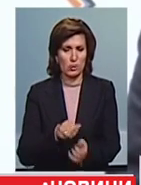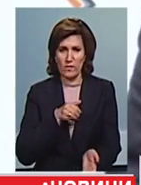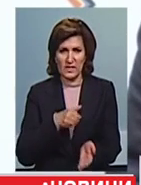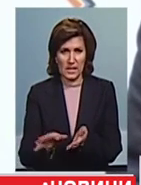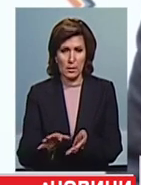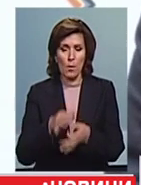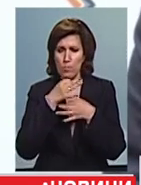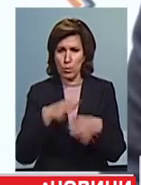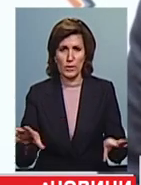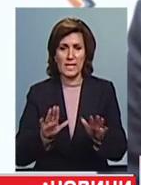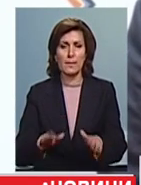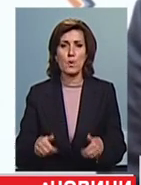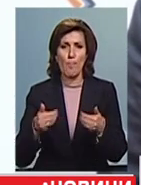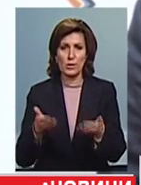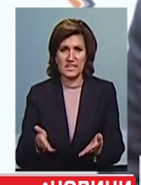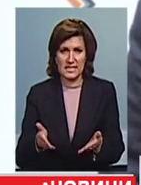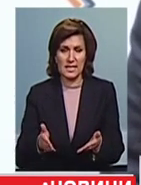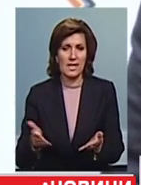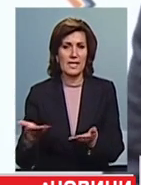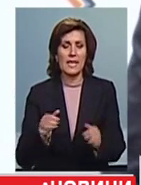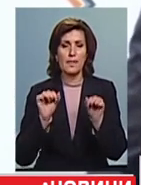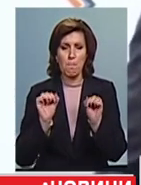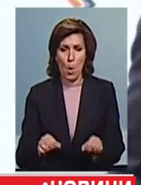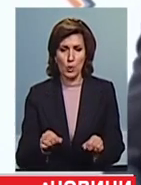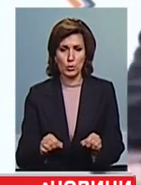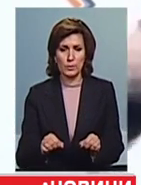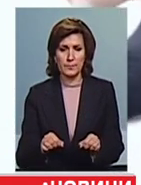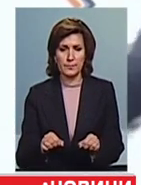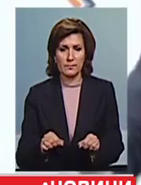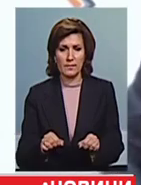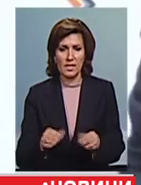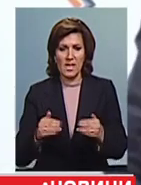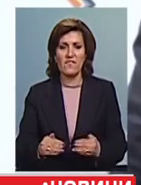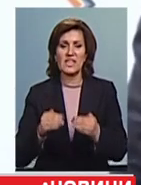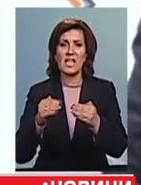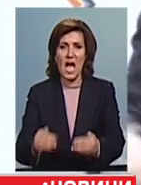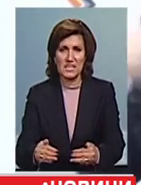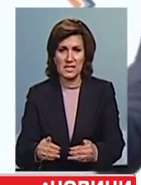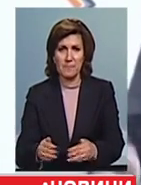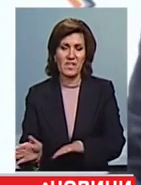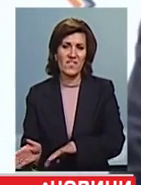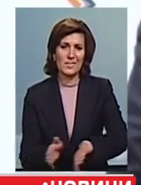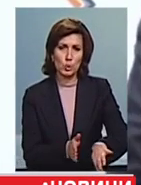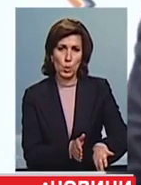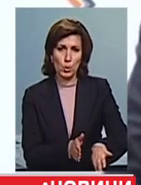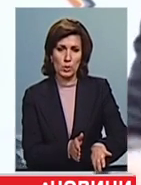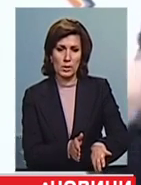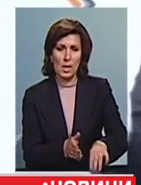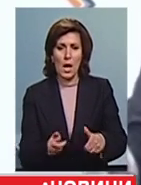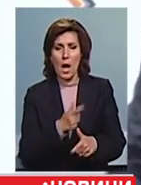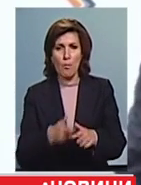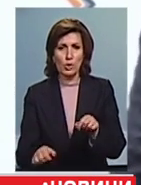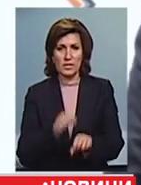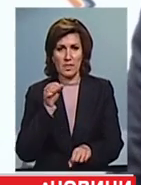відкидаю будь-які пропозиції, які можуть відкласти, відсунути